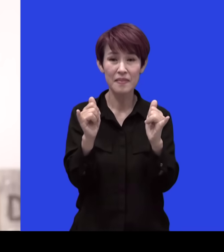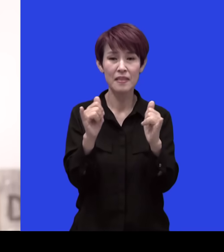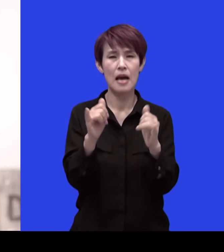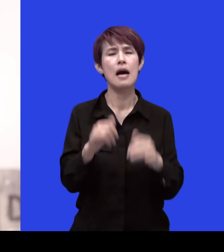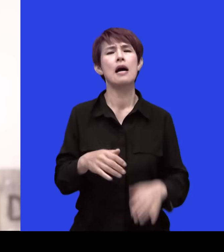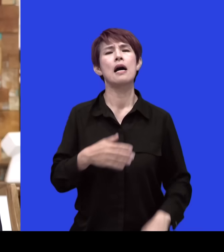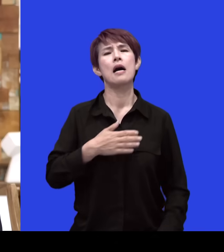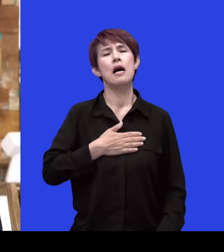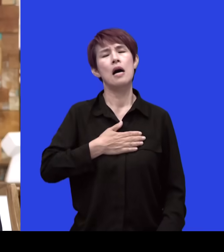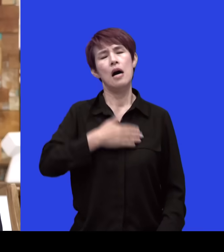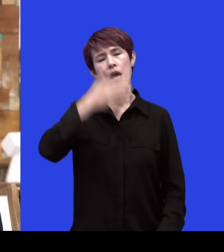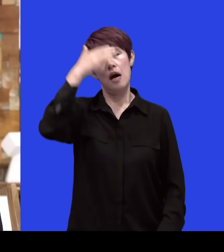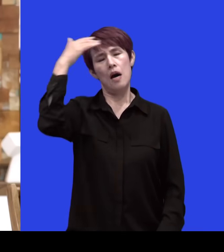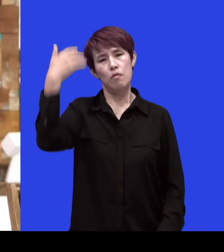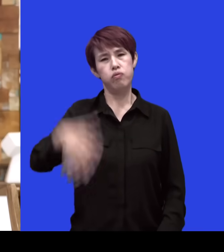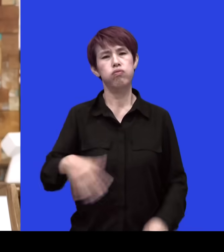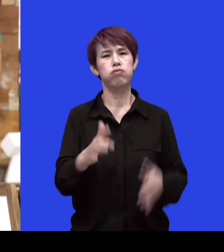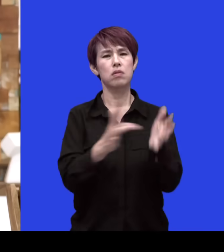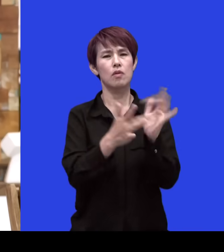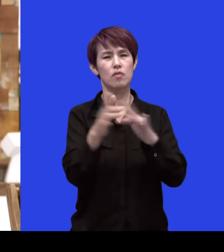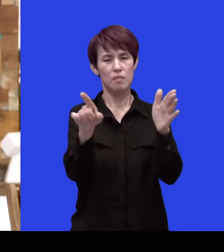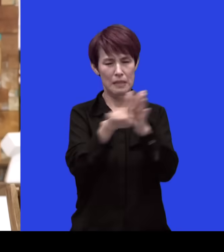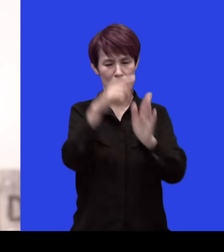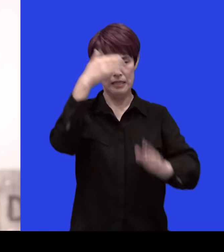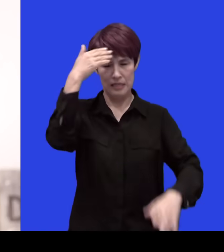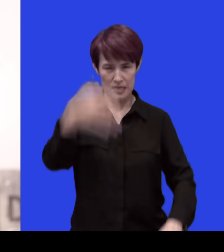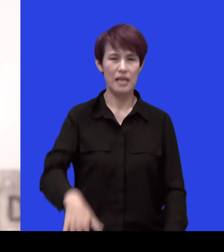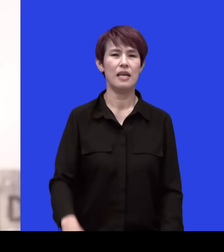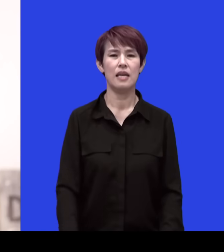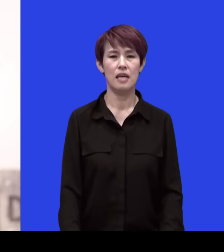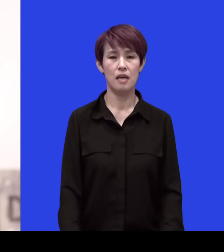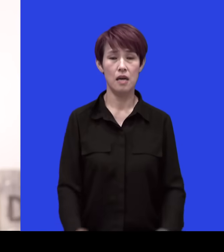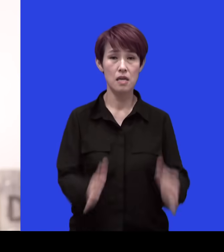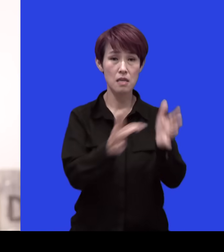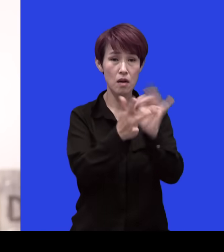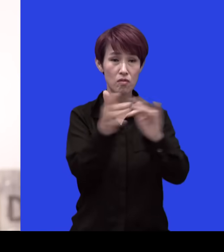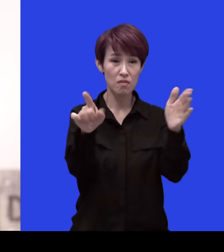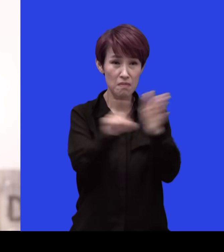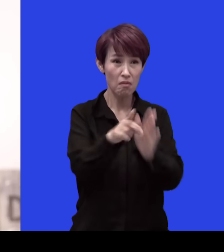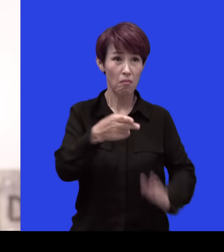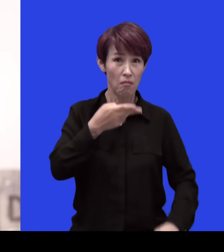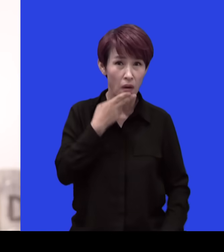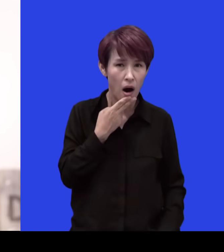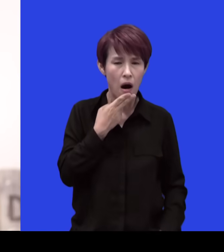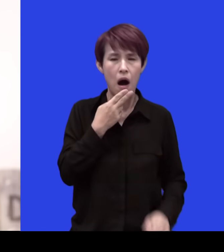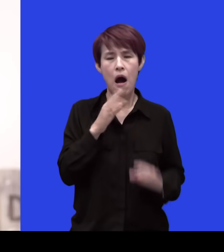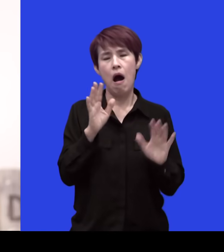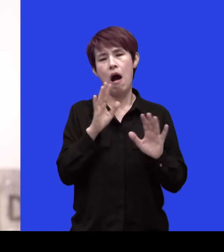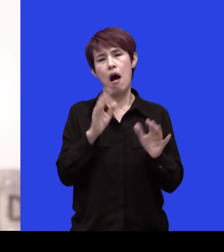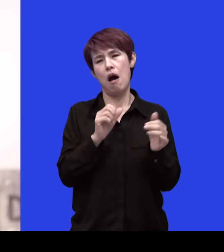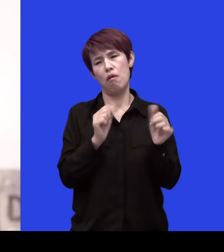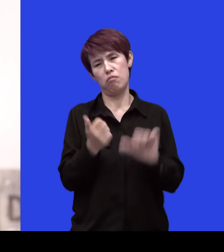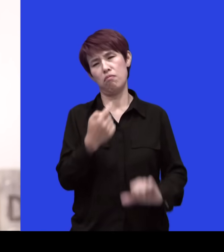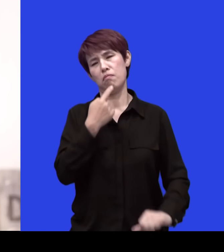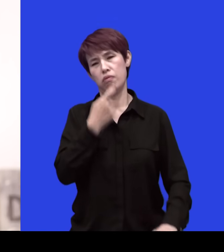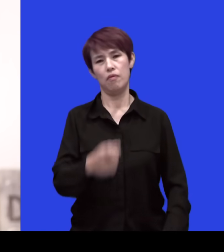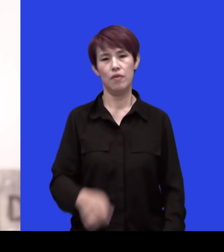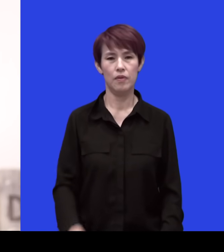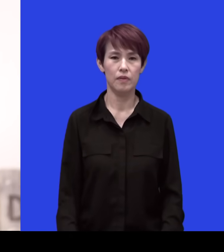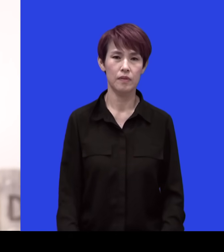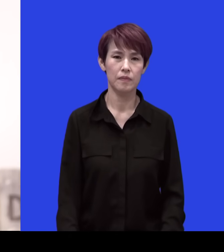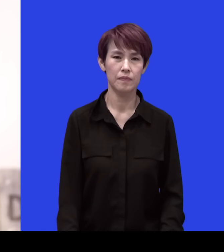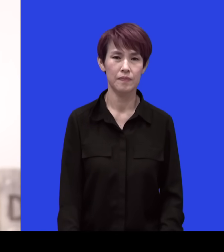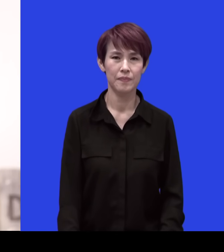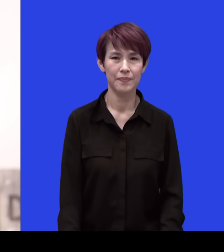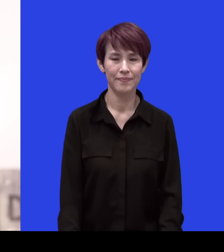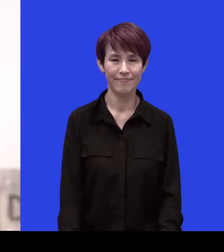예수 믿기 잘했다. 아, 그래요. 내 마음속에. 예. 예수 안 믿었으면 어떻게 할 뻔했냐. 예.